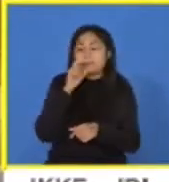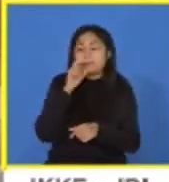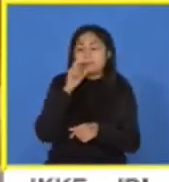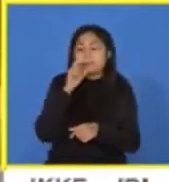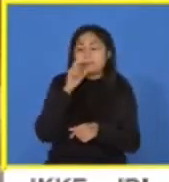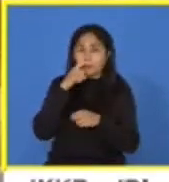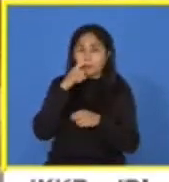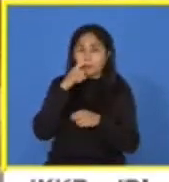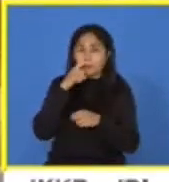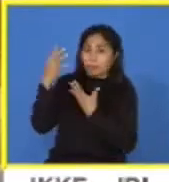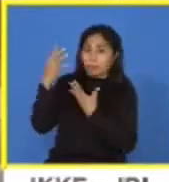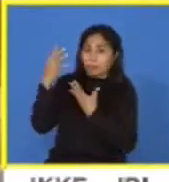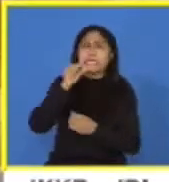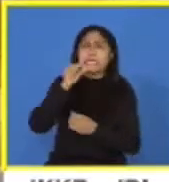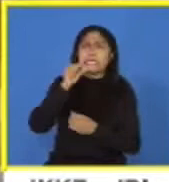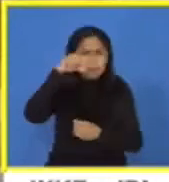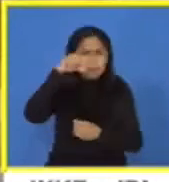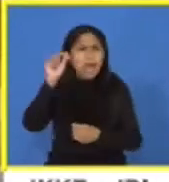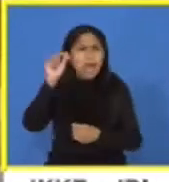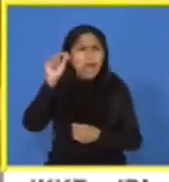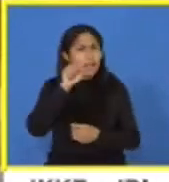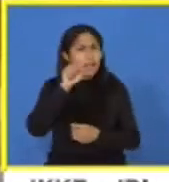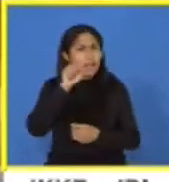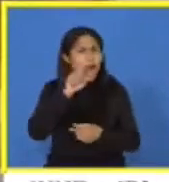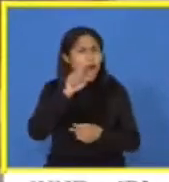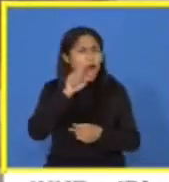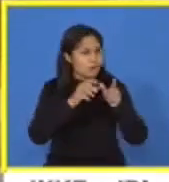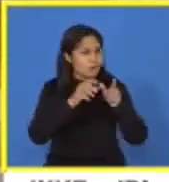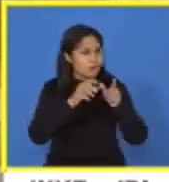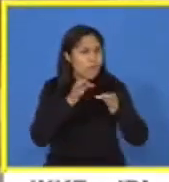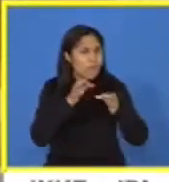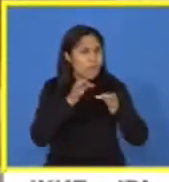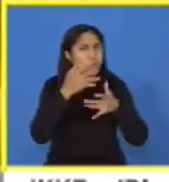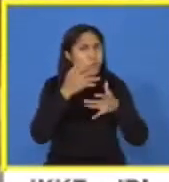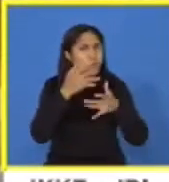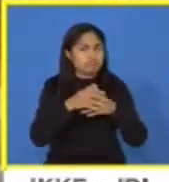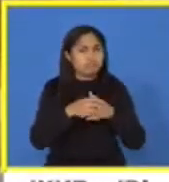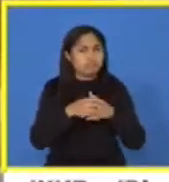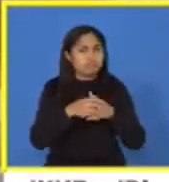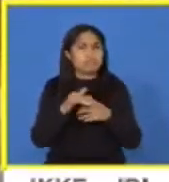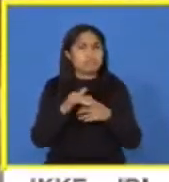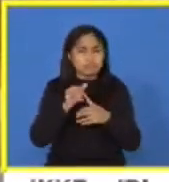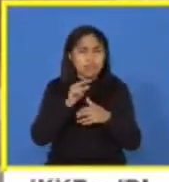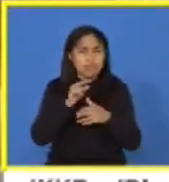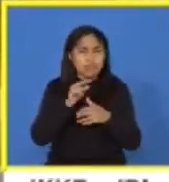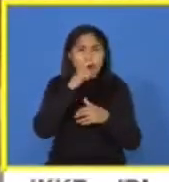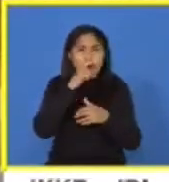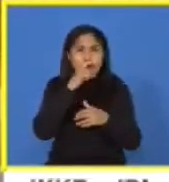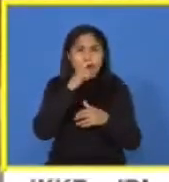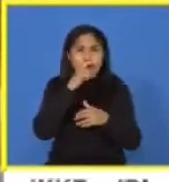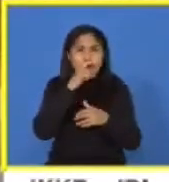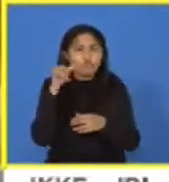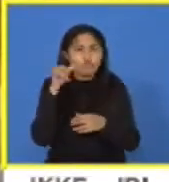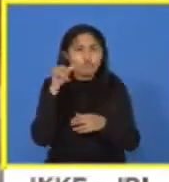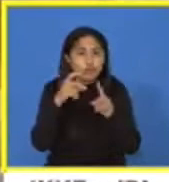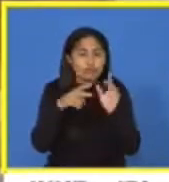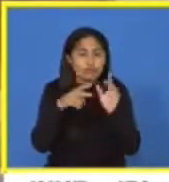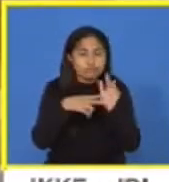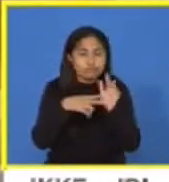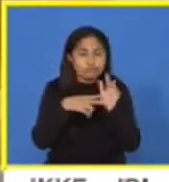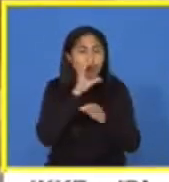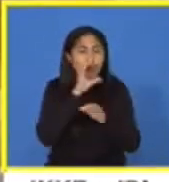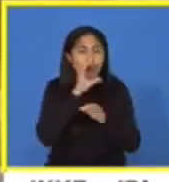Sebenarnya level itu kalau untuk Kota Kupang seperti disampaikan oleh Pak John bahwa kita saat ini berada di level